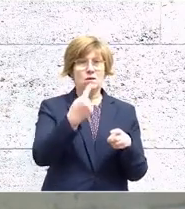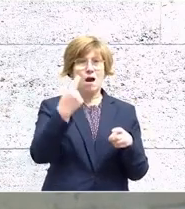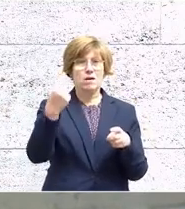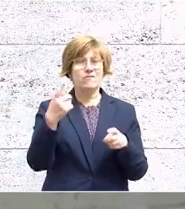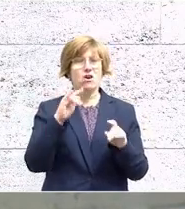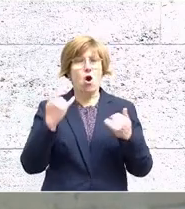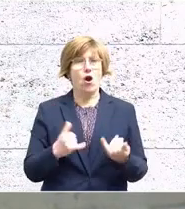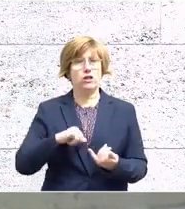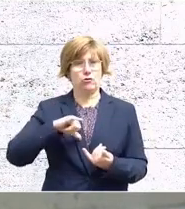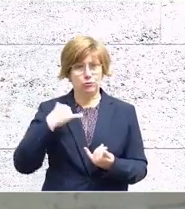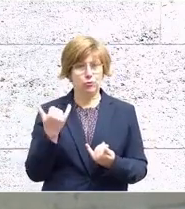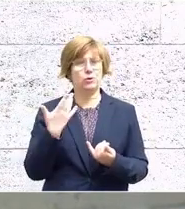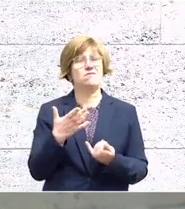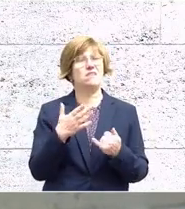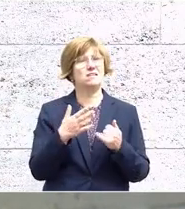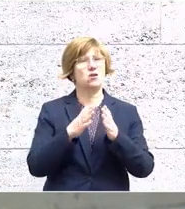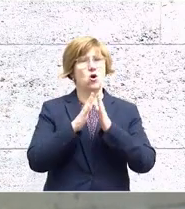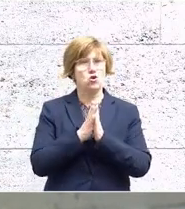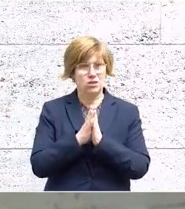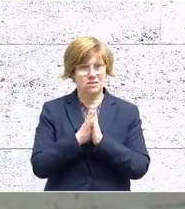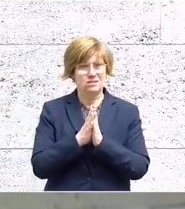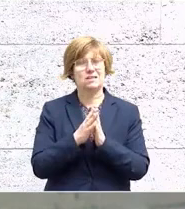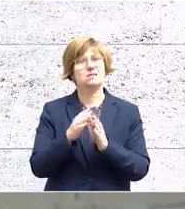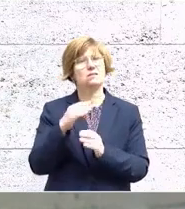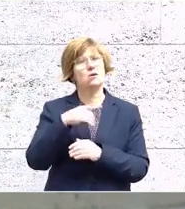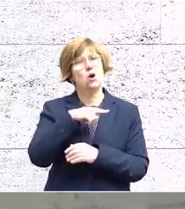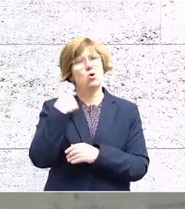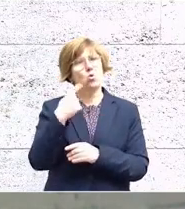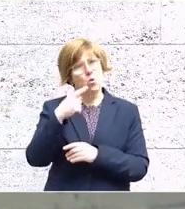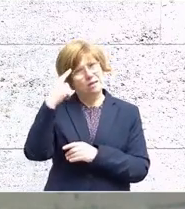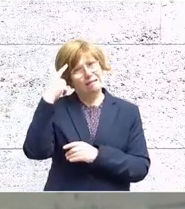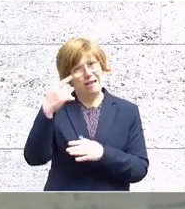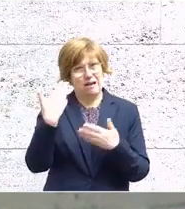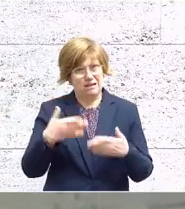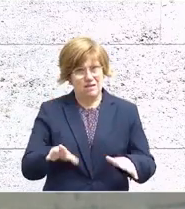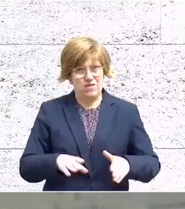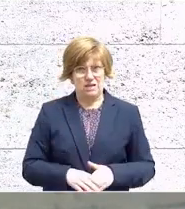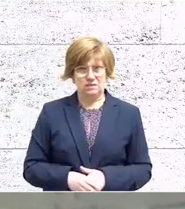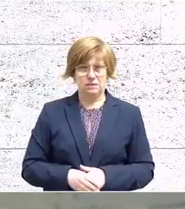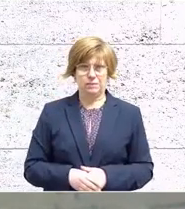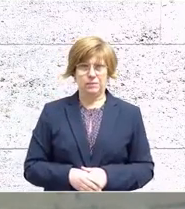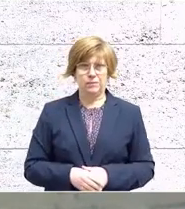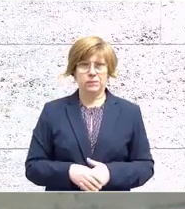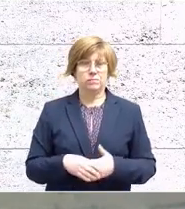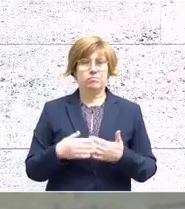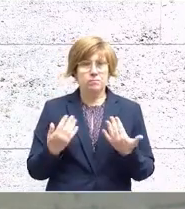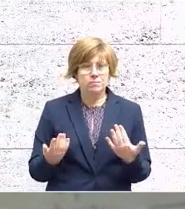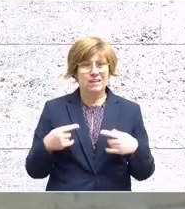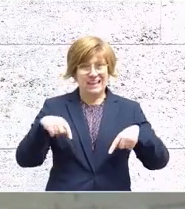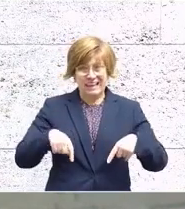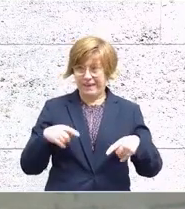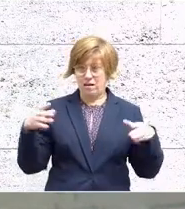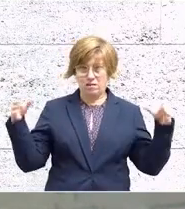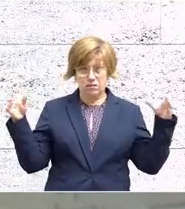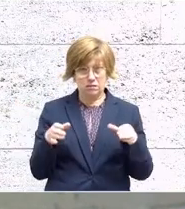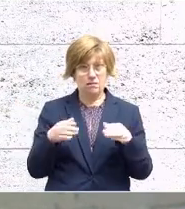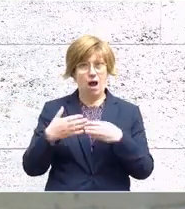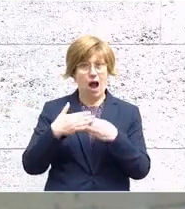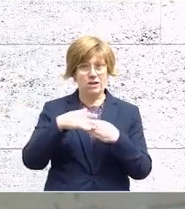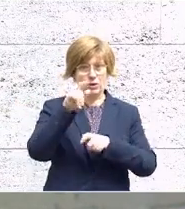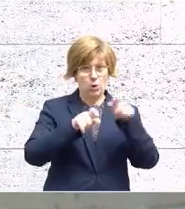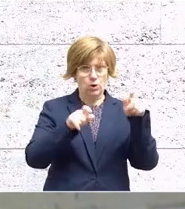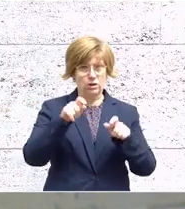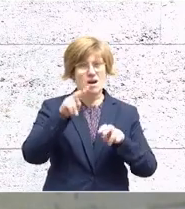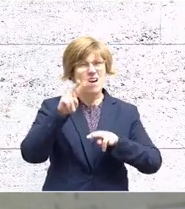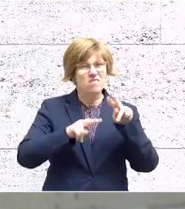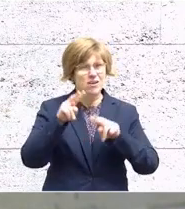wir dort heute Morgen den Gottesdienst gefeiert und der Toten gedacht. So wie die hier versammelten Angehörigen